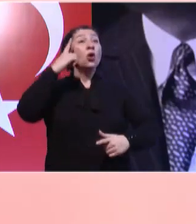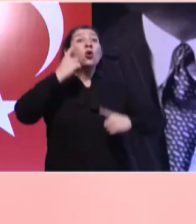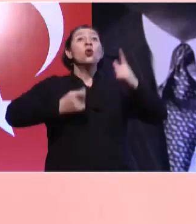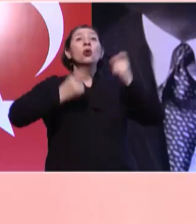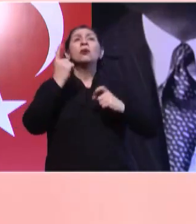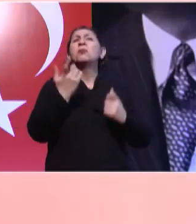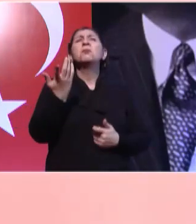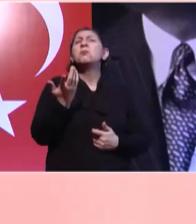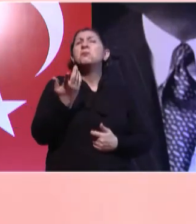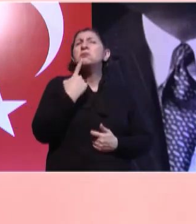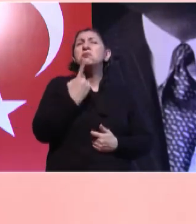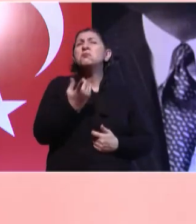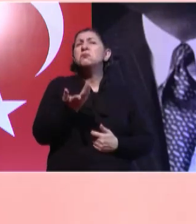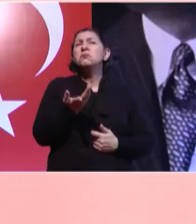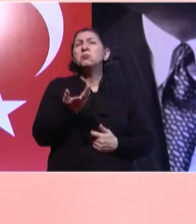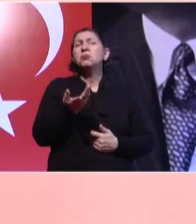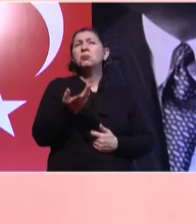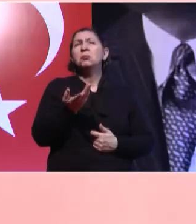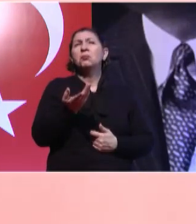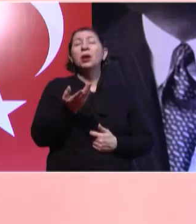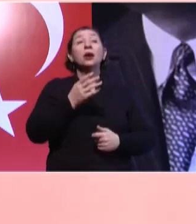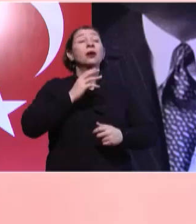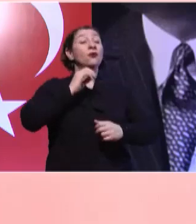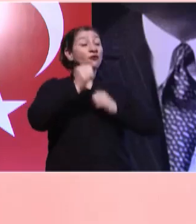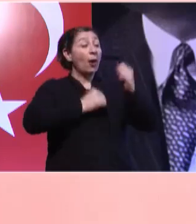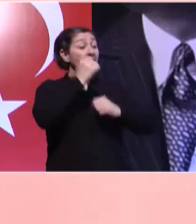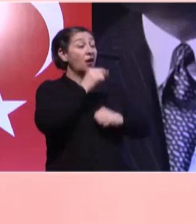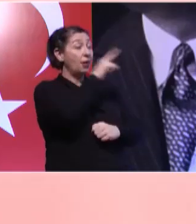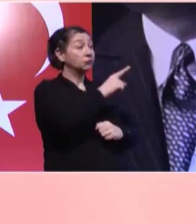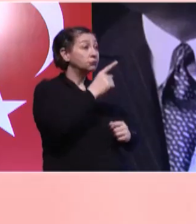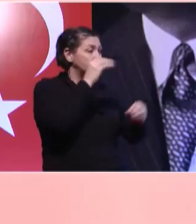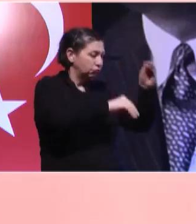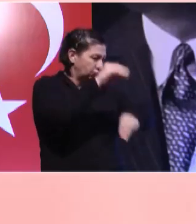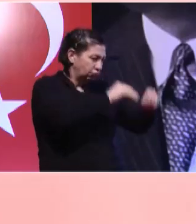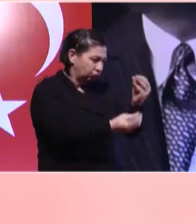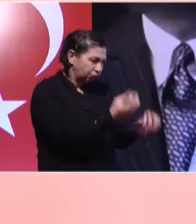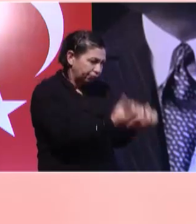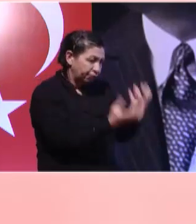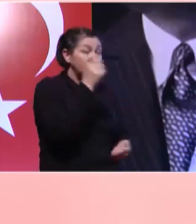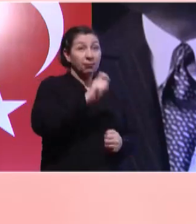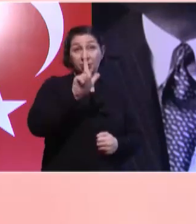Üretmelidir derken neden söz ediyorum? Fabrikada üretmelidir Türkiye.